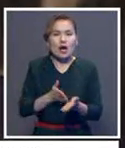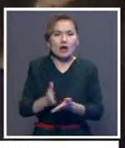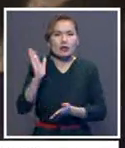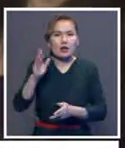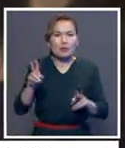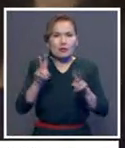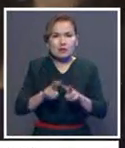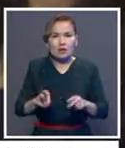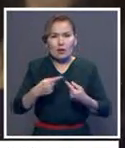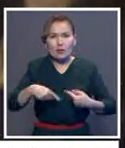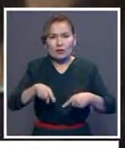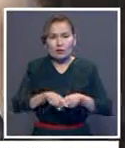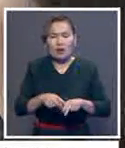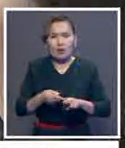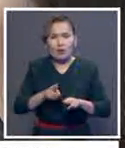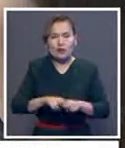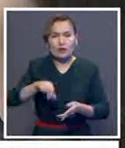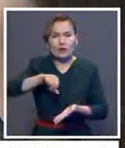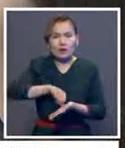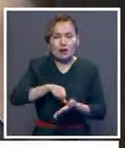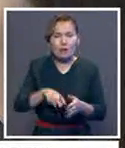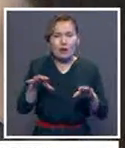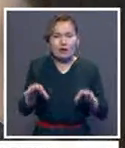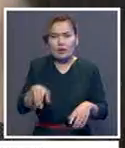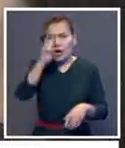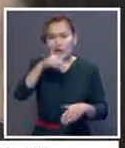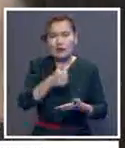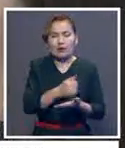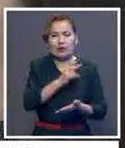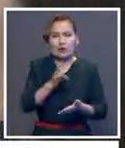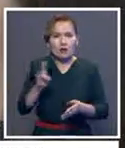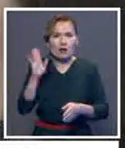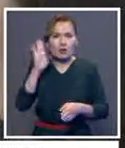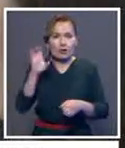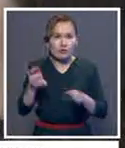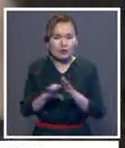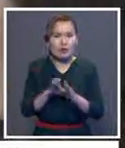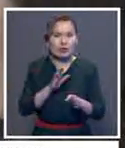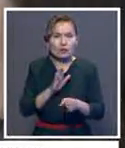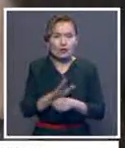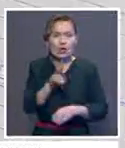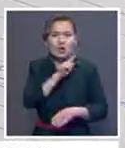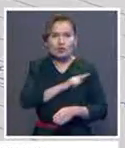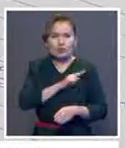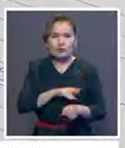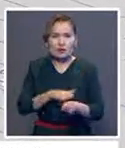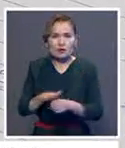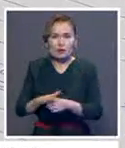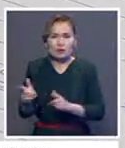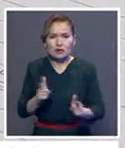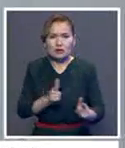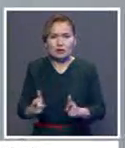зерттеулер институты өкілдері елбасы айтқан тапсырмалардың орындалу ретіне де тоқталып, өздерінің тарапынан түсіндіру жұмыстарын жүргізетінін